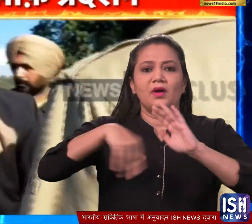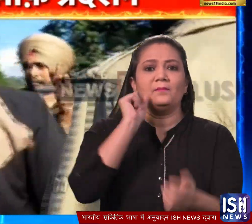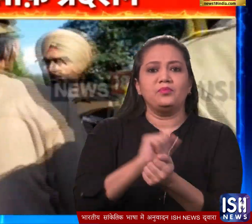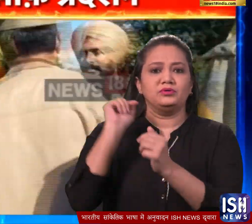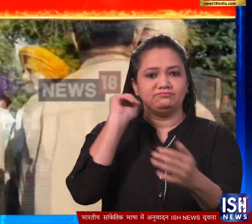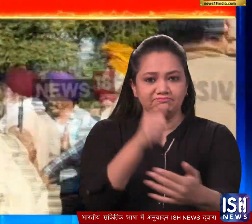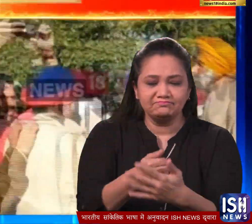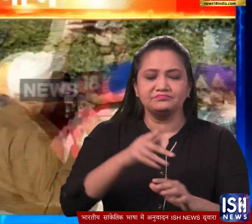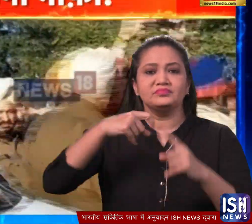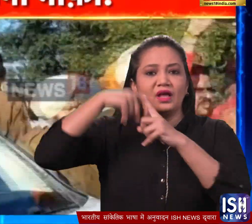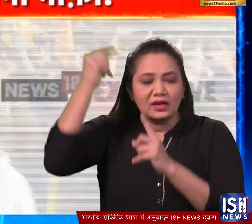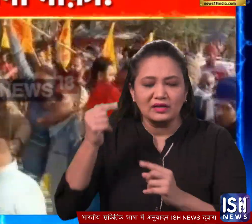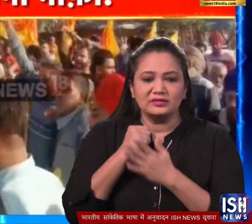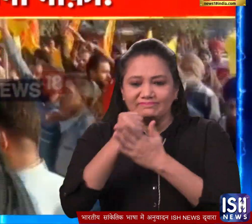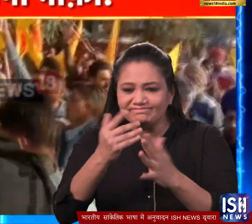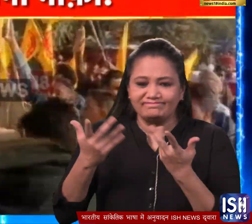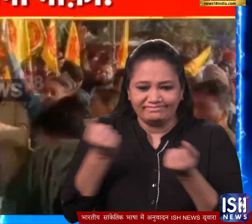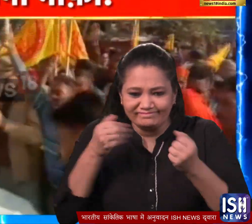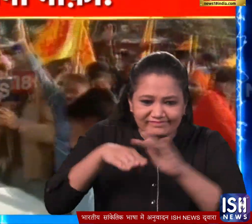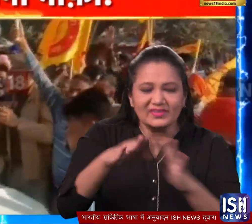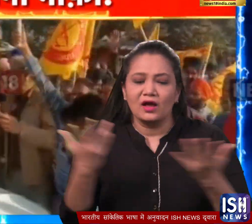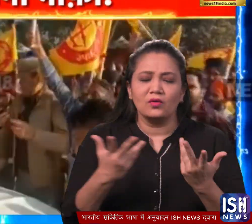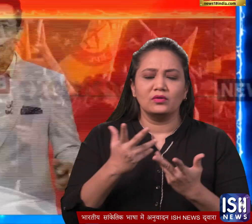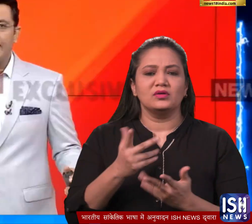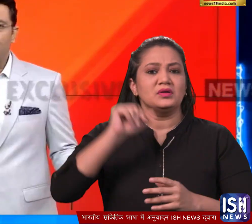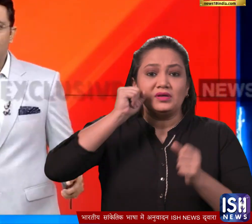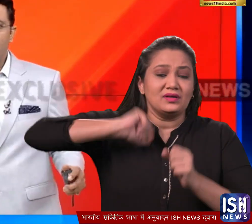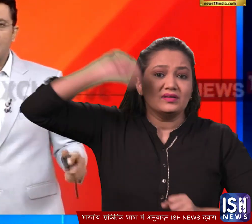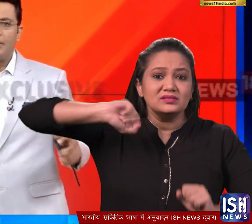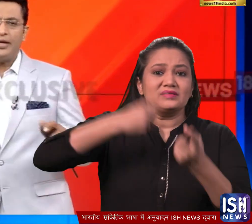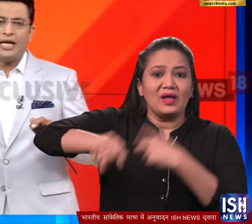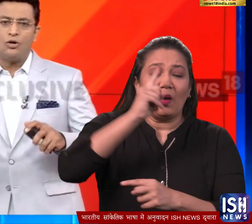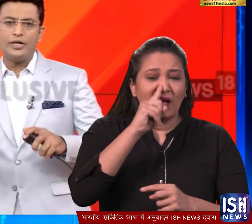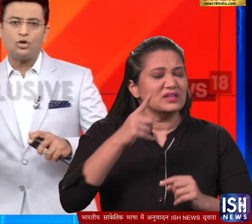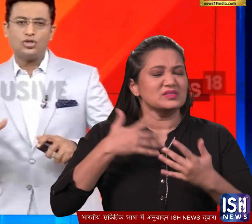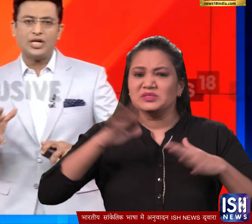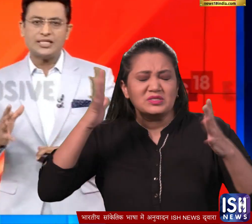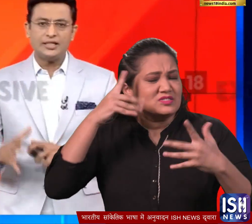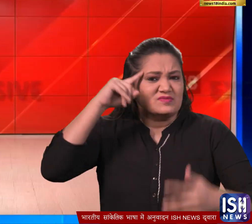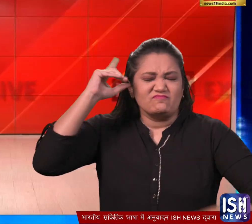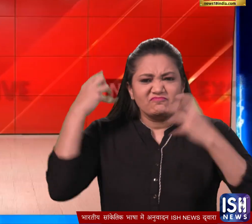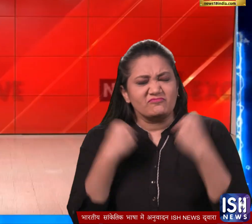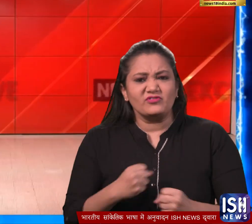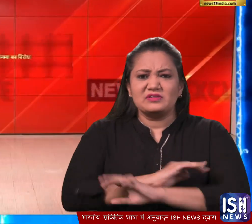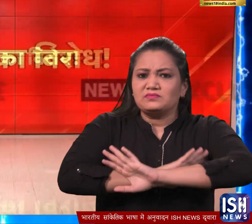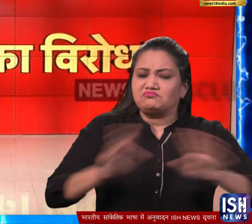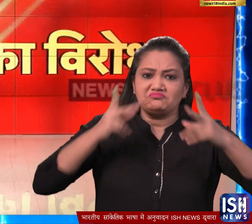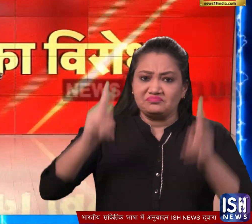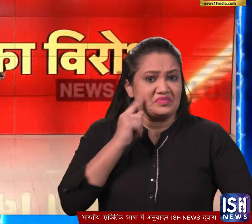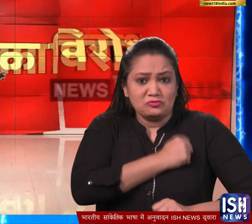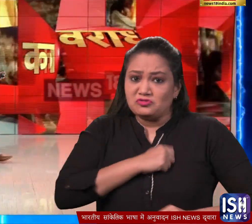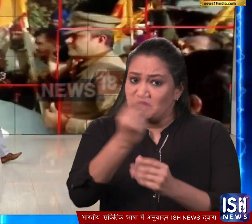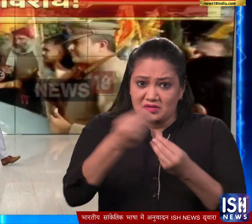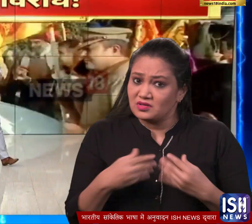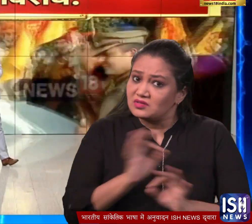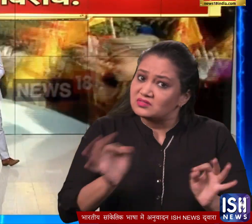जिसके बाद पुलिस वहां पहुंच गई और कंगना को वहां से निकालने की कोशिश शुरू हो गई। लेकिन प्रदर्शन में शामिल महिलाओं ने तो जैसे ठान लिया था कि वो बिना